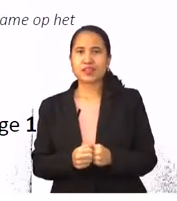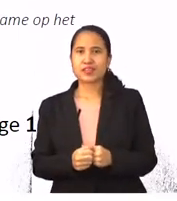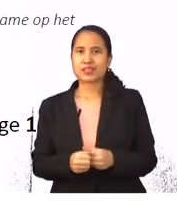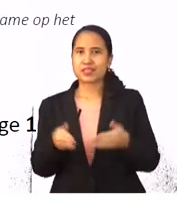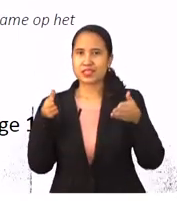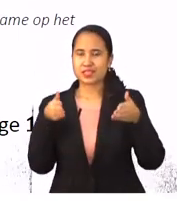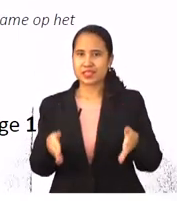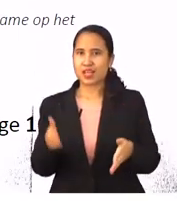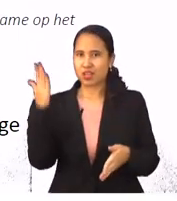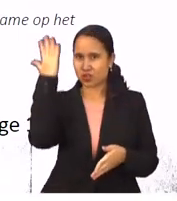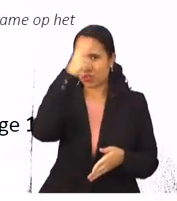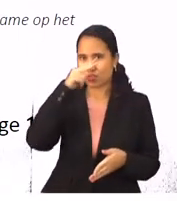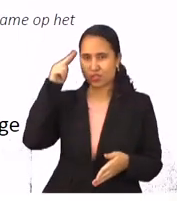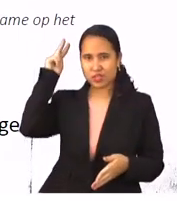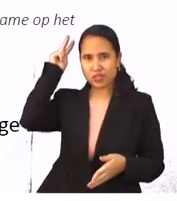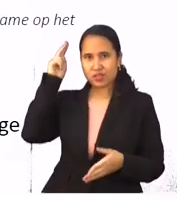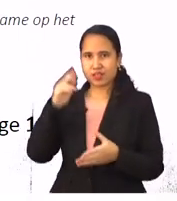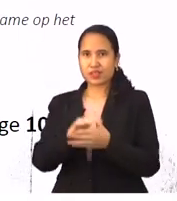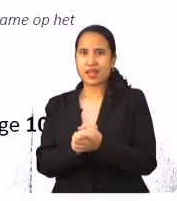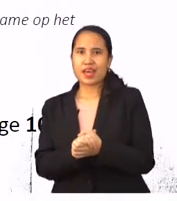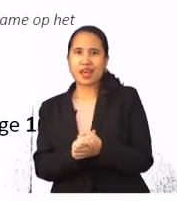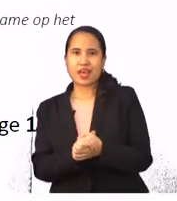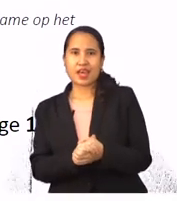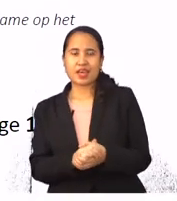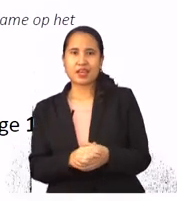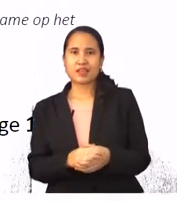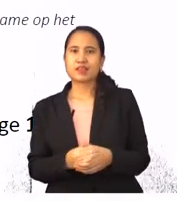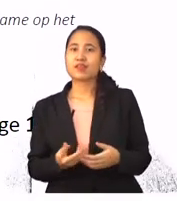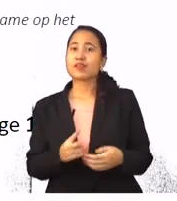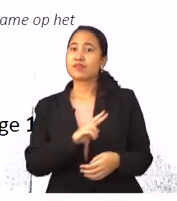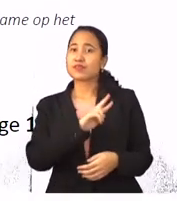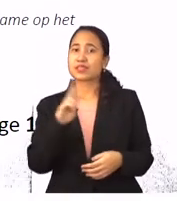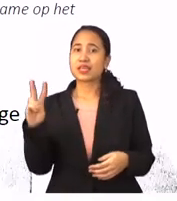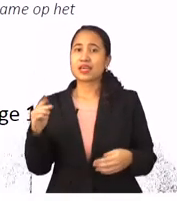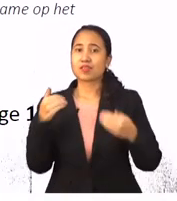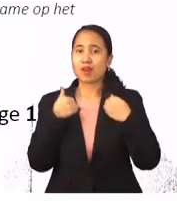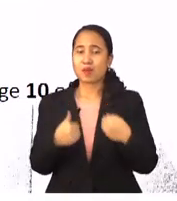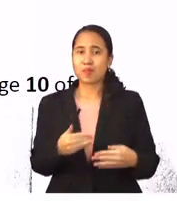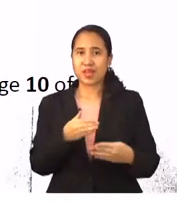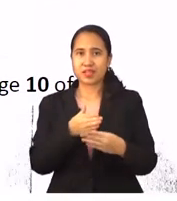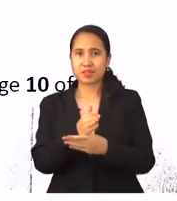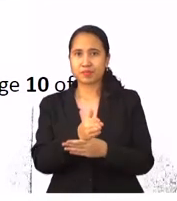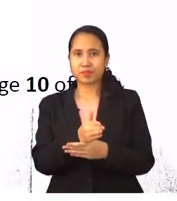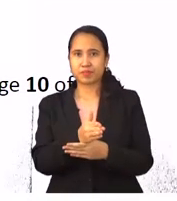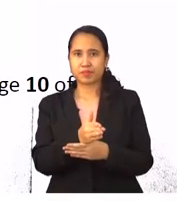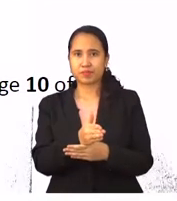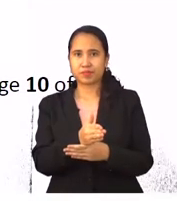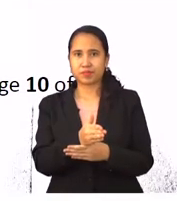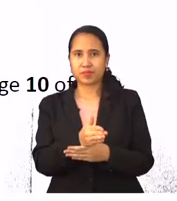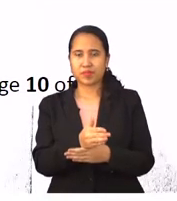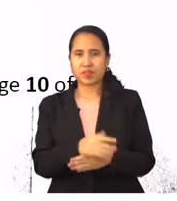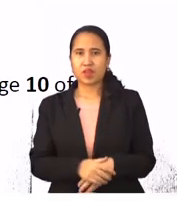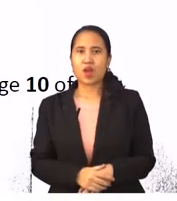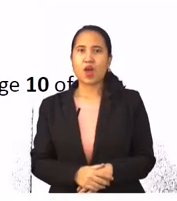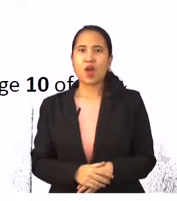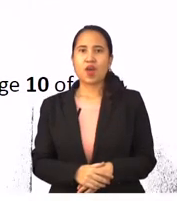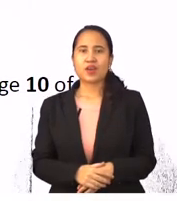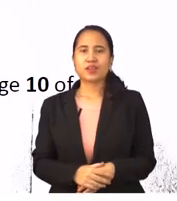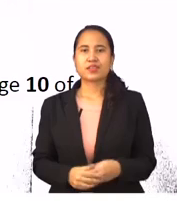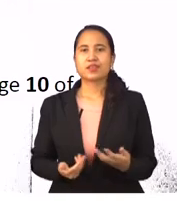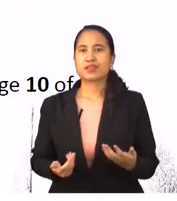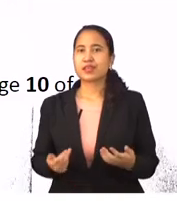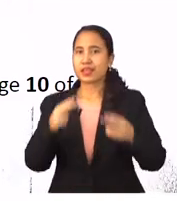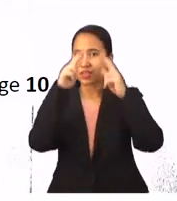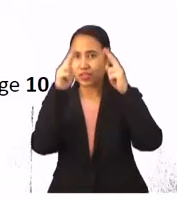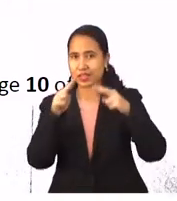tot waarborging en verzekering van mensenrechten, zulks voortvloeiende uit internationale